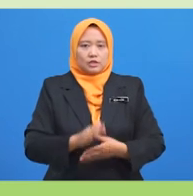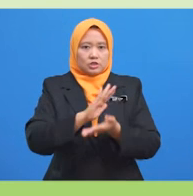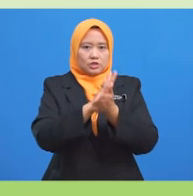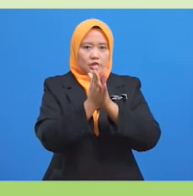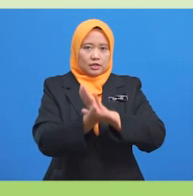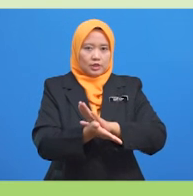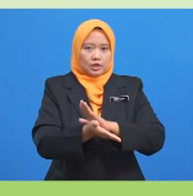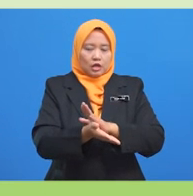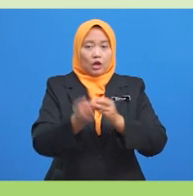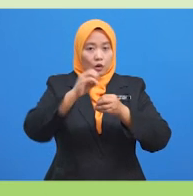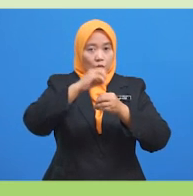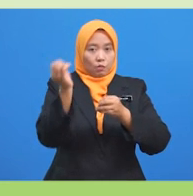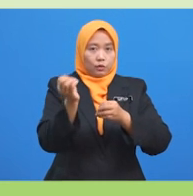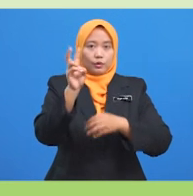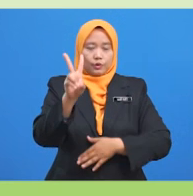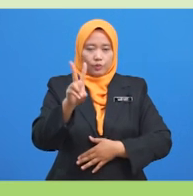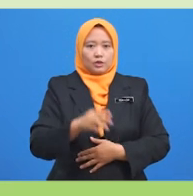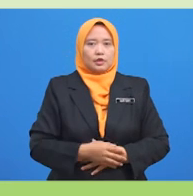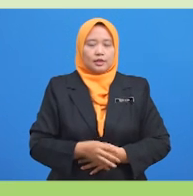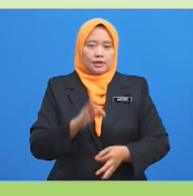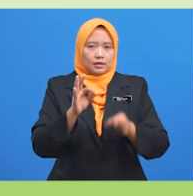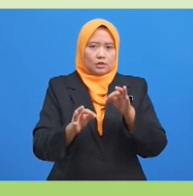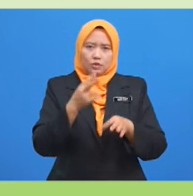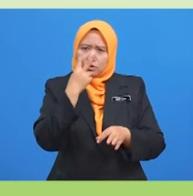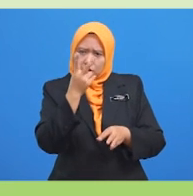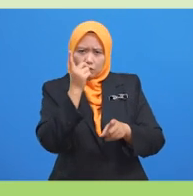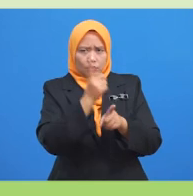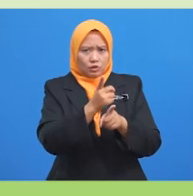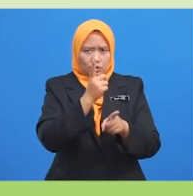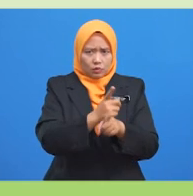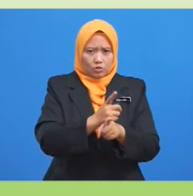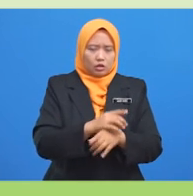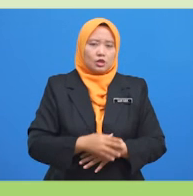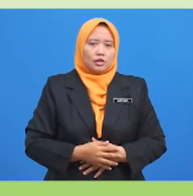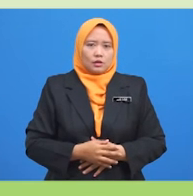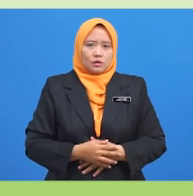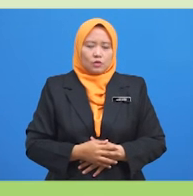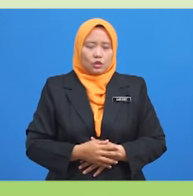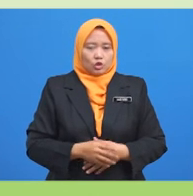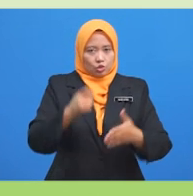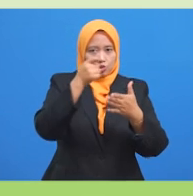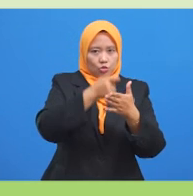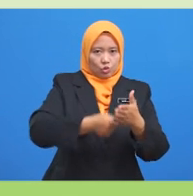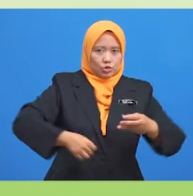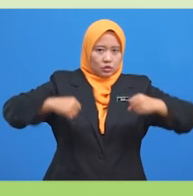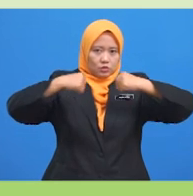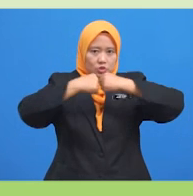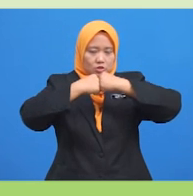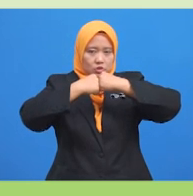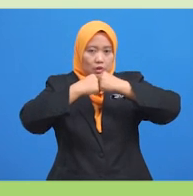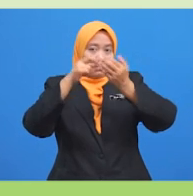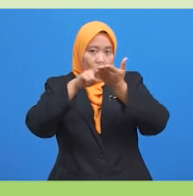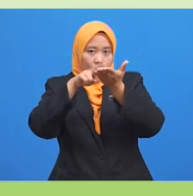Dan seterusnya, jika diperhatikan dengan teliti, kita akan dapati kos marginal